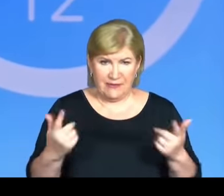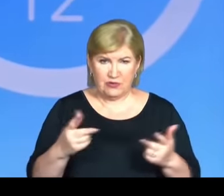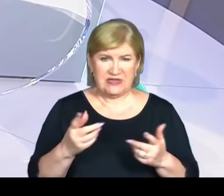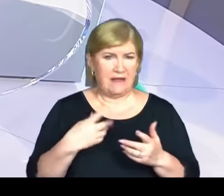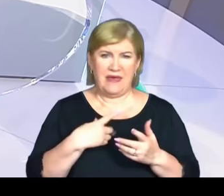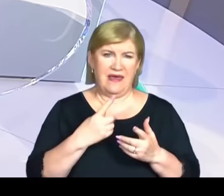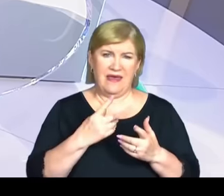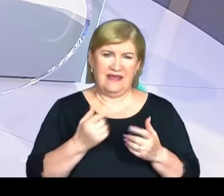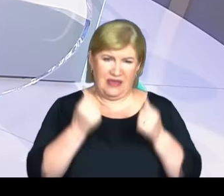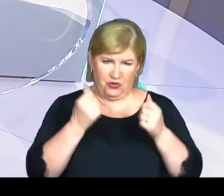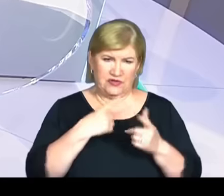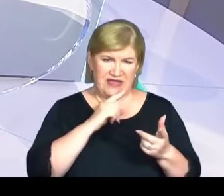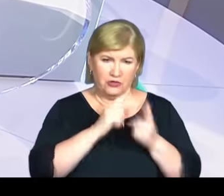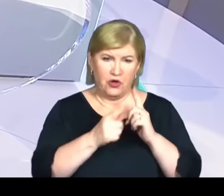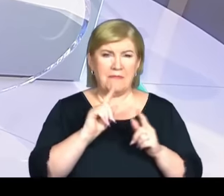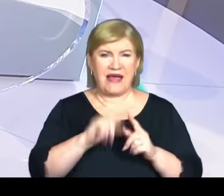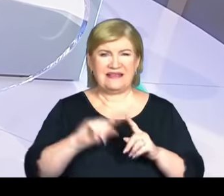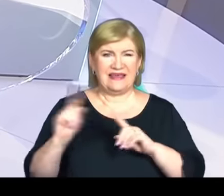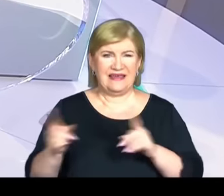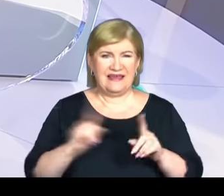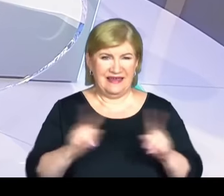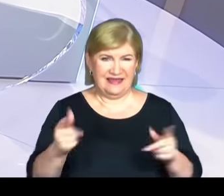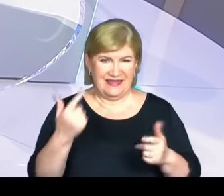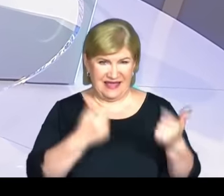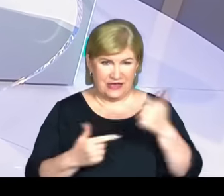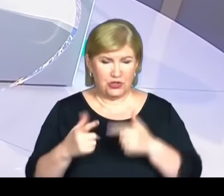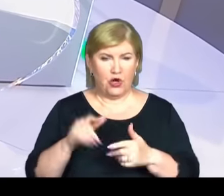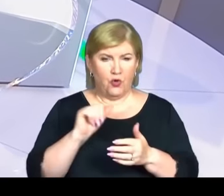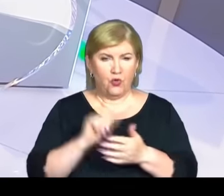sa, samozrejme, každý máte iný názor, ako to dopadlo.